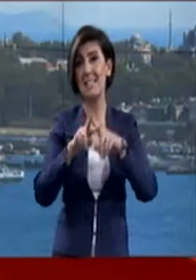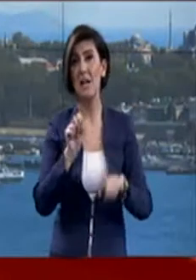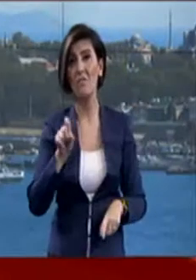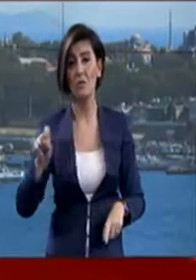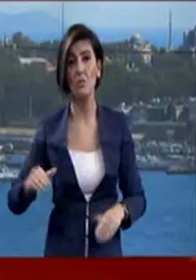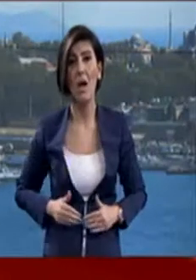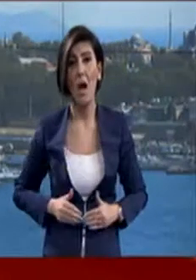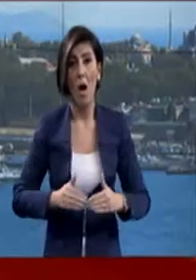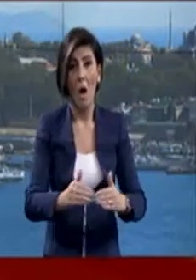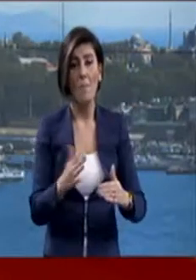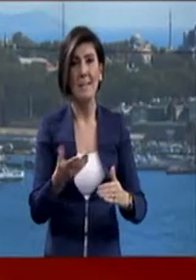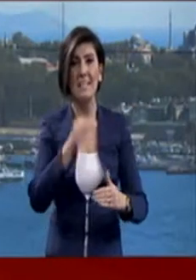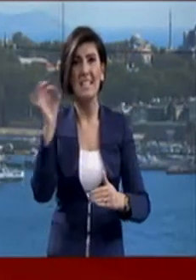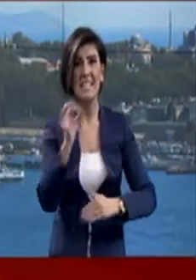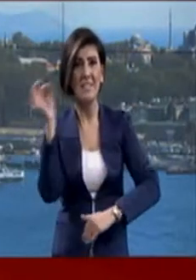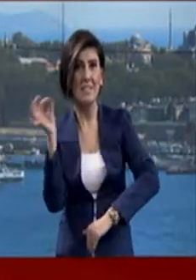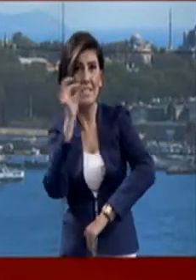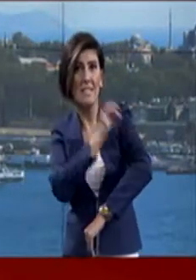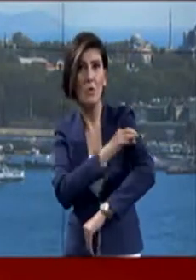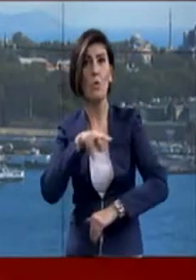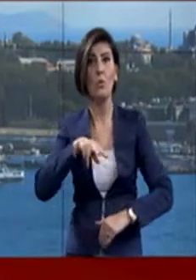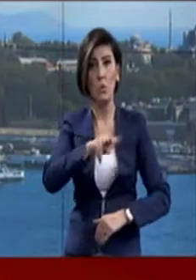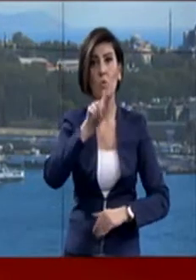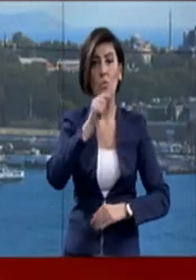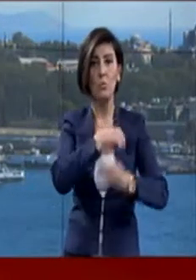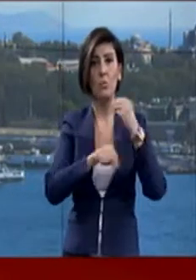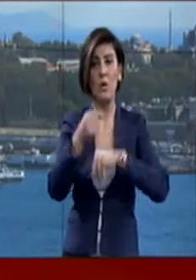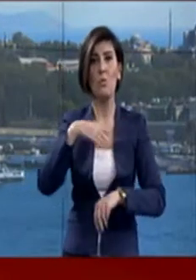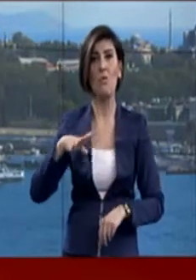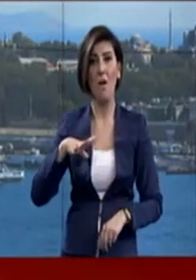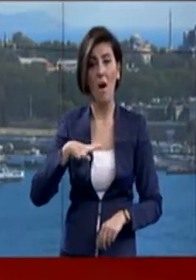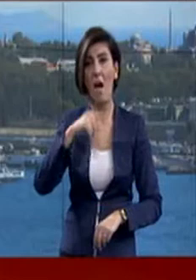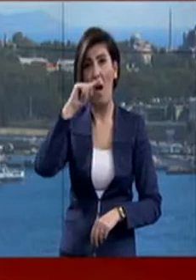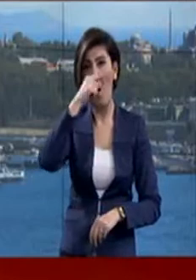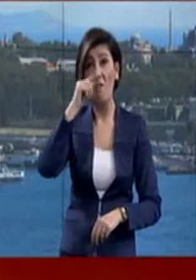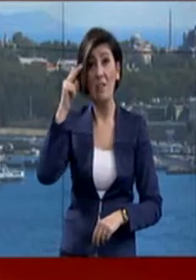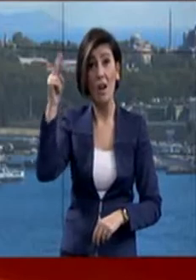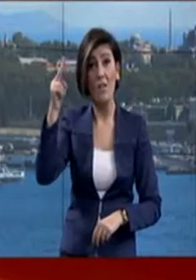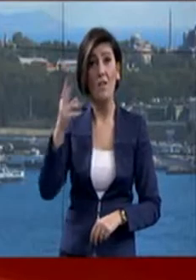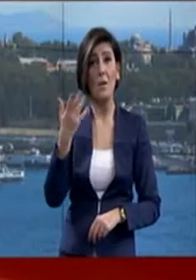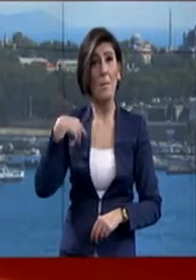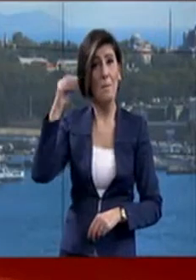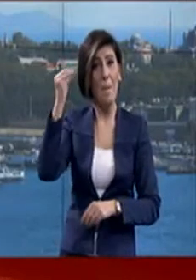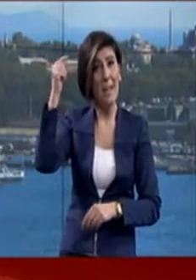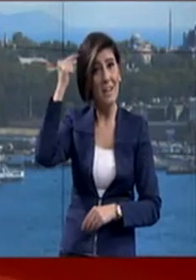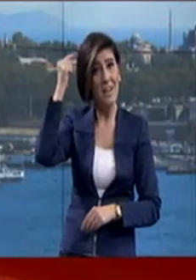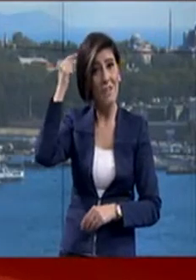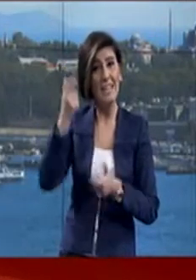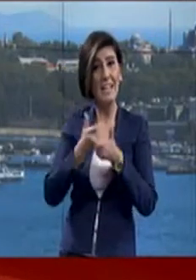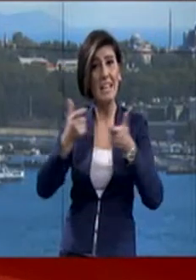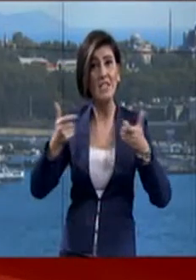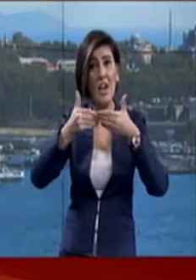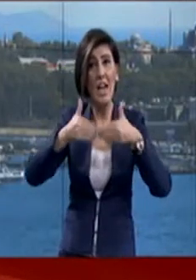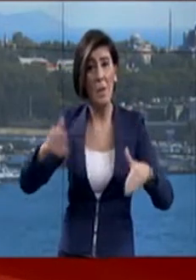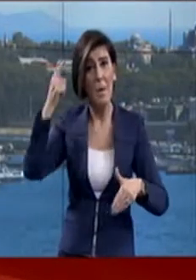hamilelik döneminde sivrisinek yoluyla bulaşıyor. Afrika kökenli virüs bebeğin kafatası gelişimini engelliyor ve bebekte